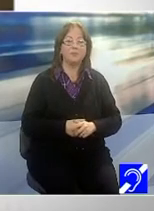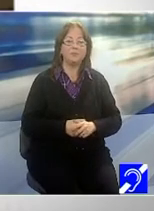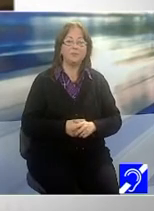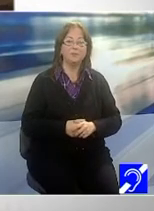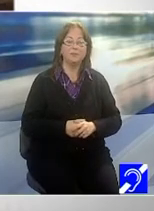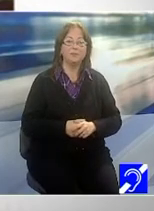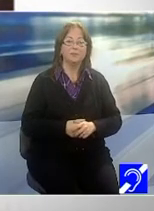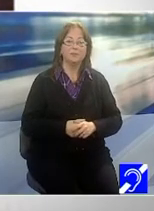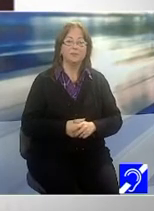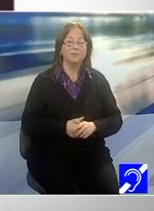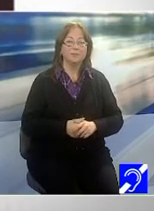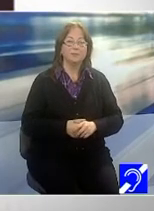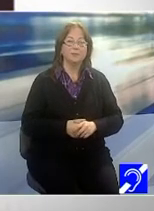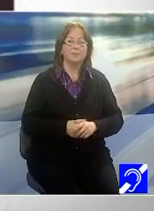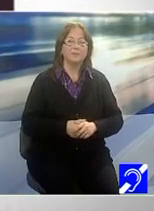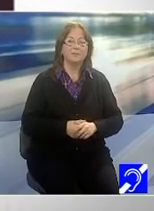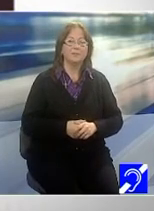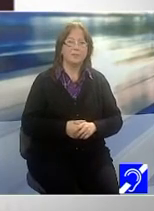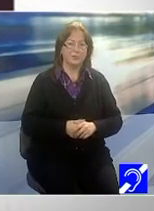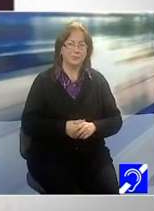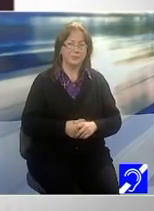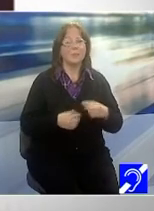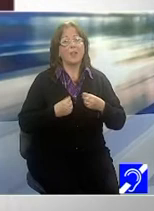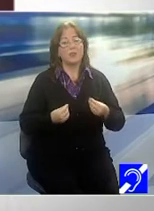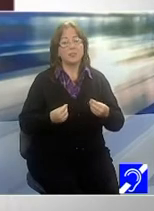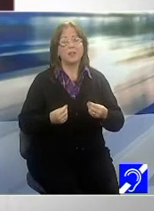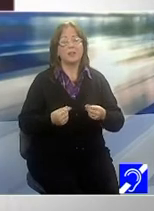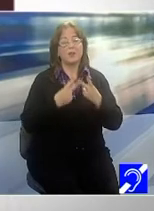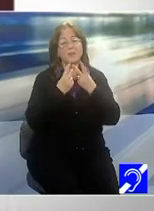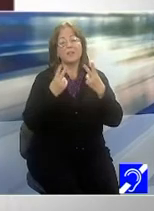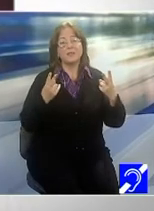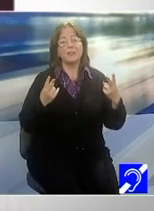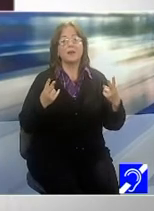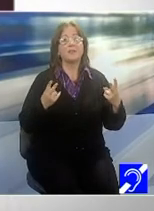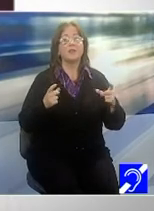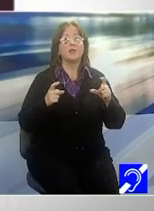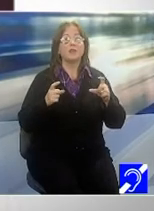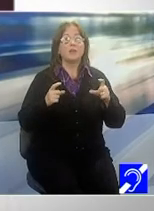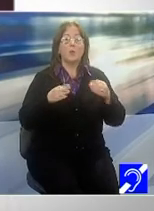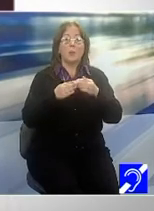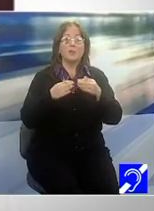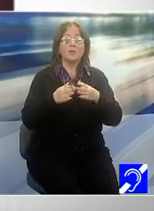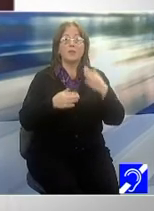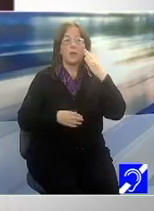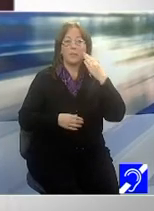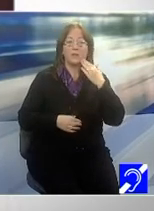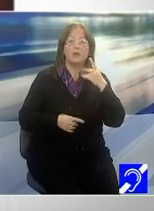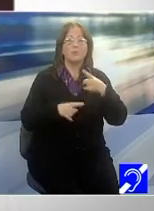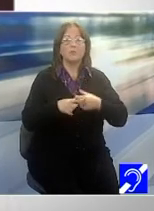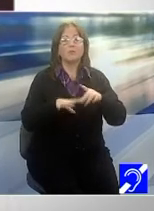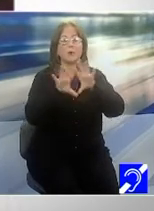the corners of Romania. Aș vrea să vizitez nu numai cornerele americane, dar și colțurile din România. Care